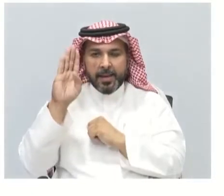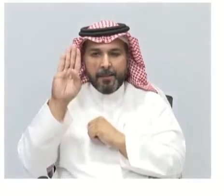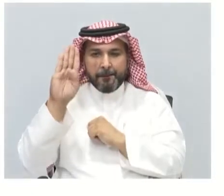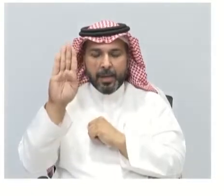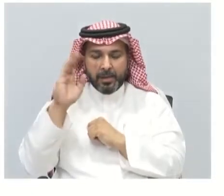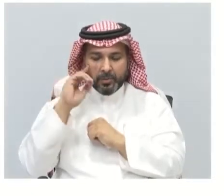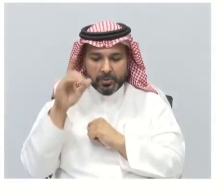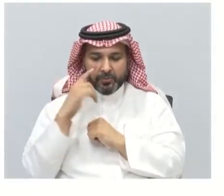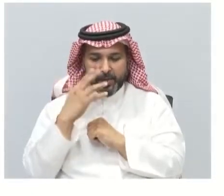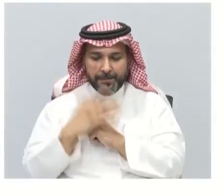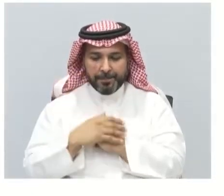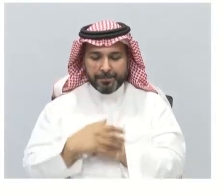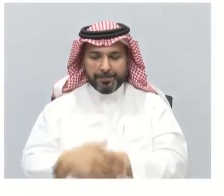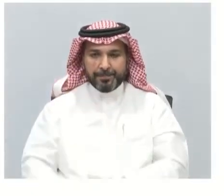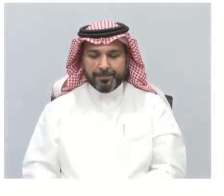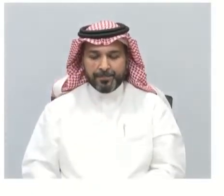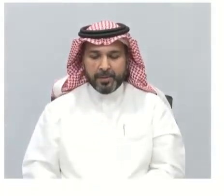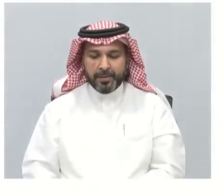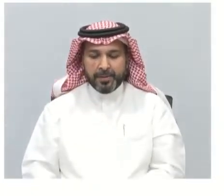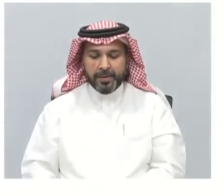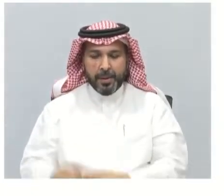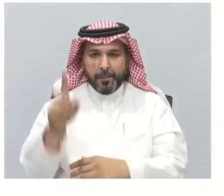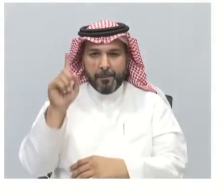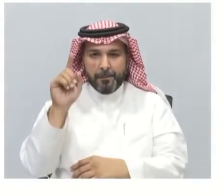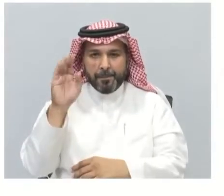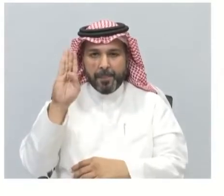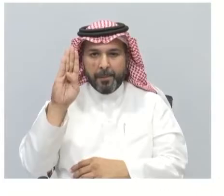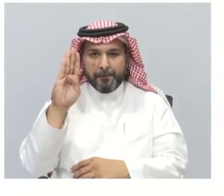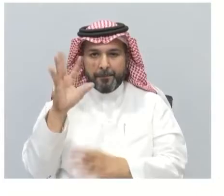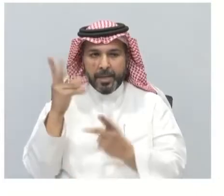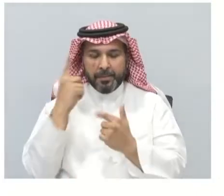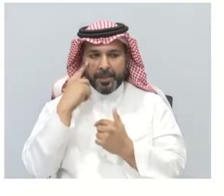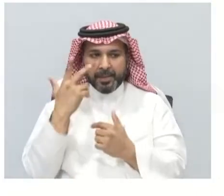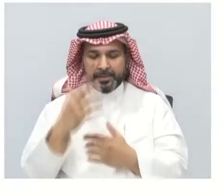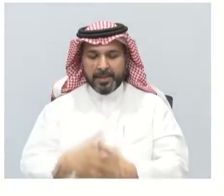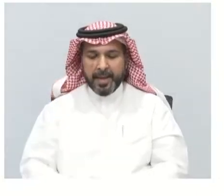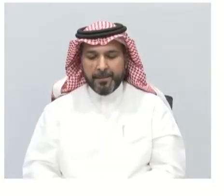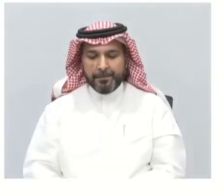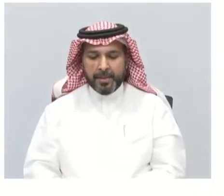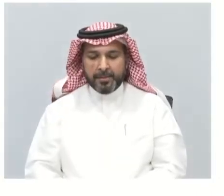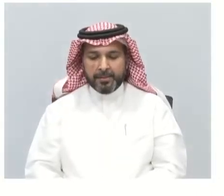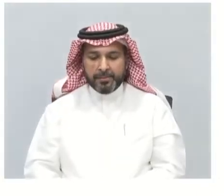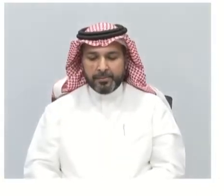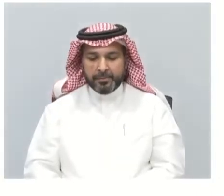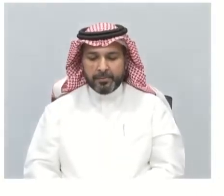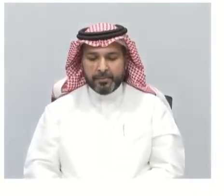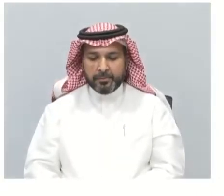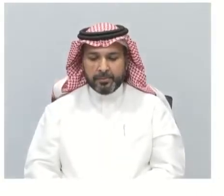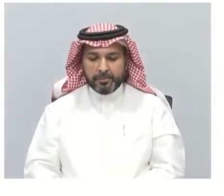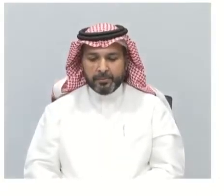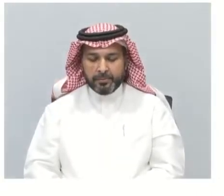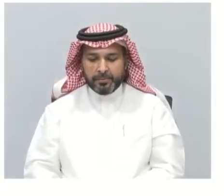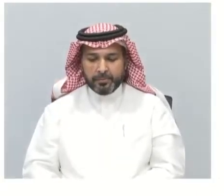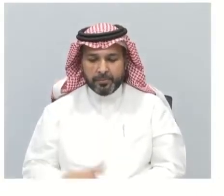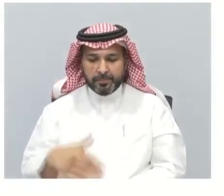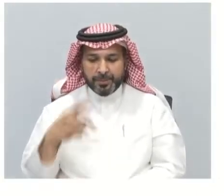هذه سالب س عندي طبعا ويكون عندك الاكس باربعه والسالب عندك والميل عندك كم موجود عندك كم سالب واحد وبالتالي بعد ما